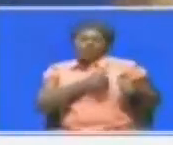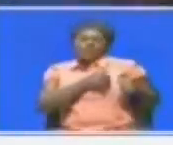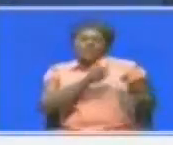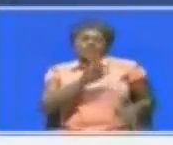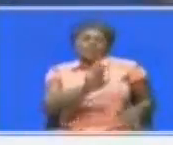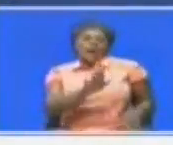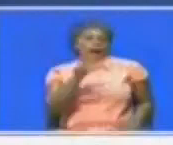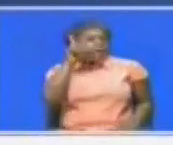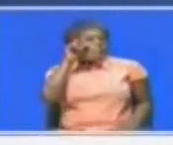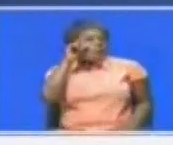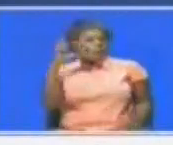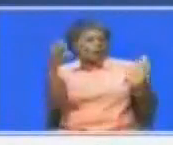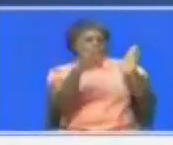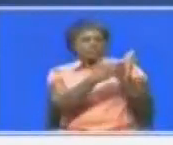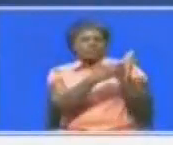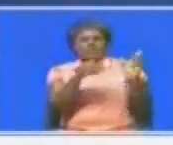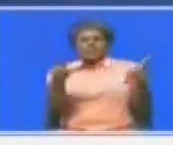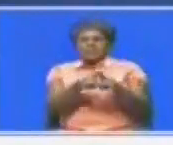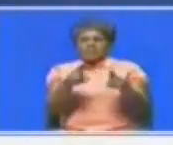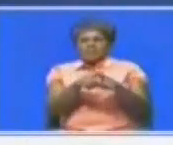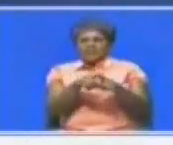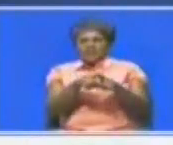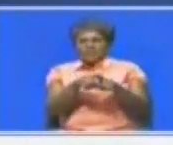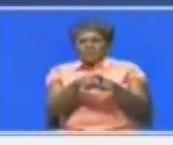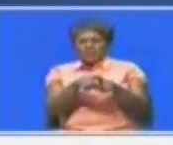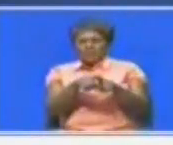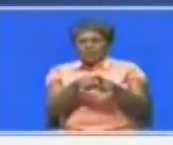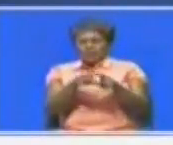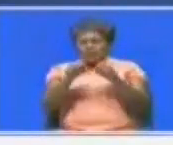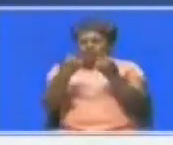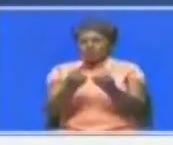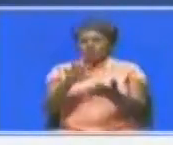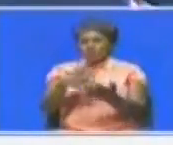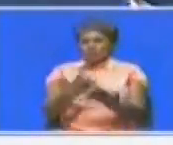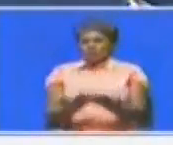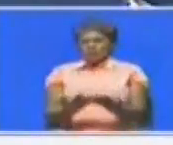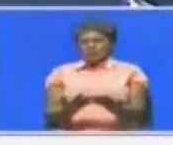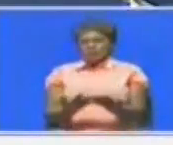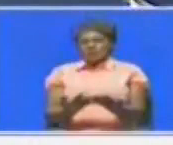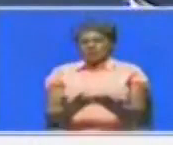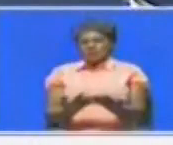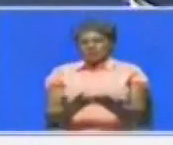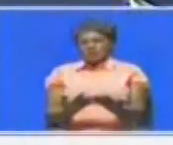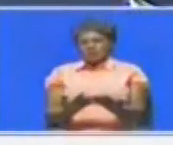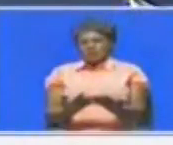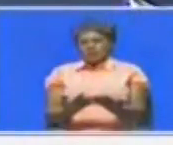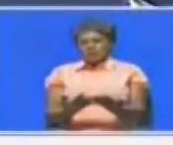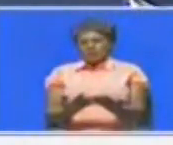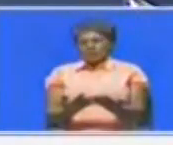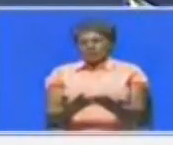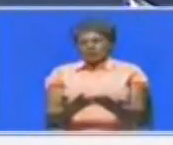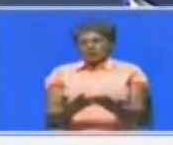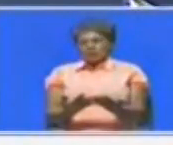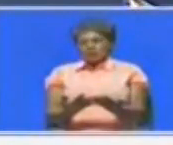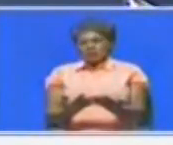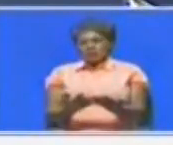picha kwa tendo la ndoa, huyo huyo mpango wa kana narudi anaweka hizo picha kwa mtandao. Hiyo si nikosea, anakuambia nipe pesa, anaanza kuambia nipe pesa ama nitaambia mke